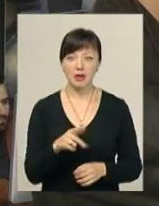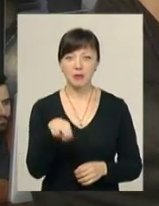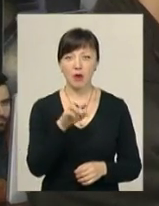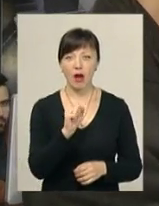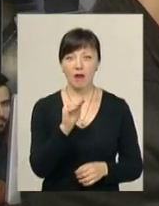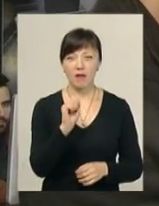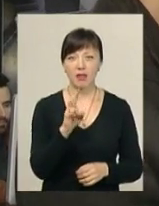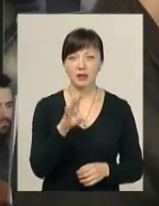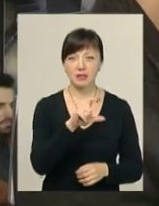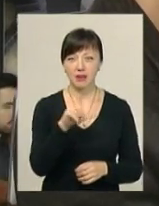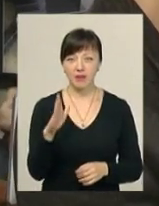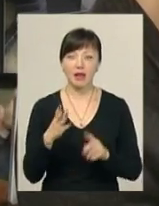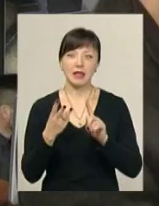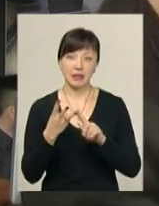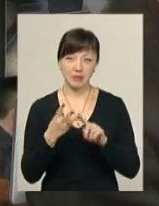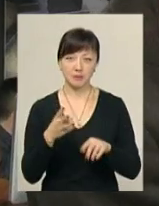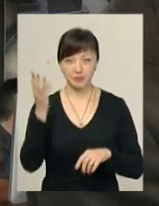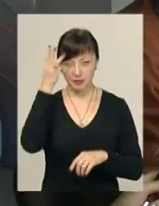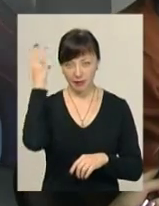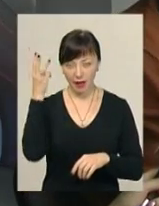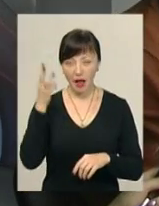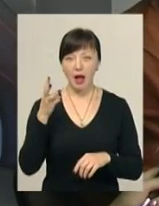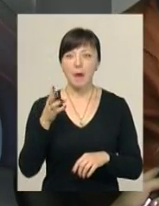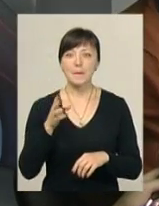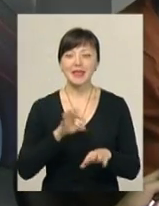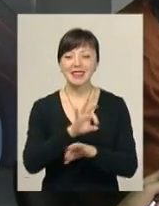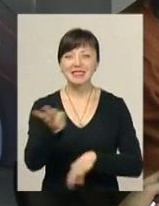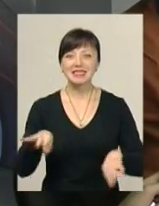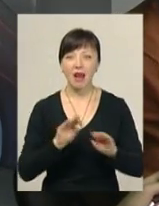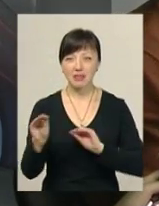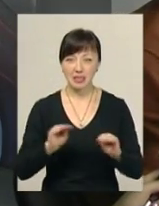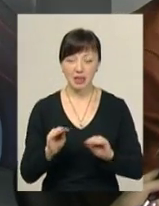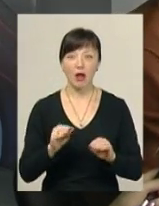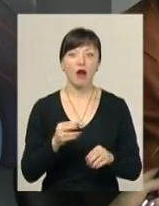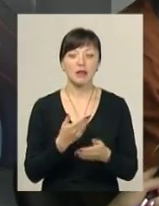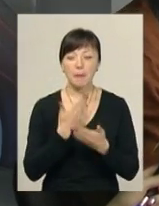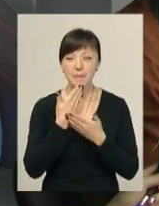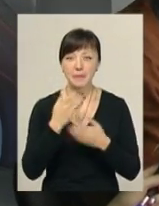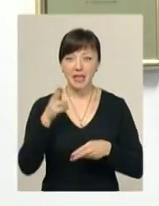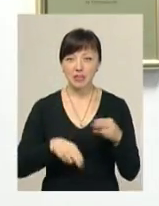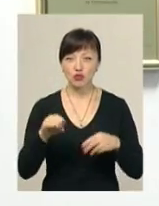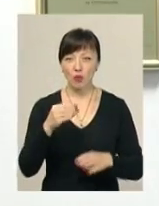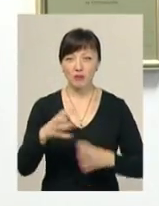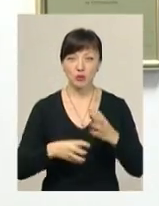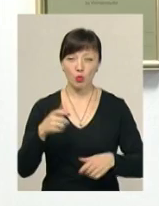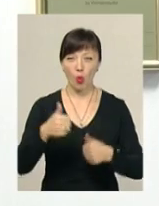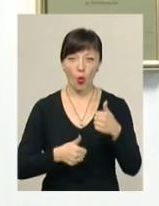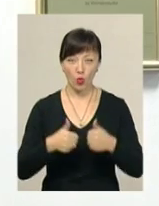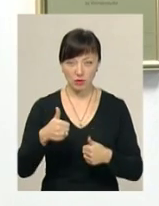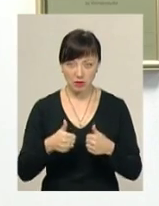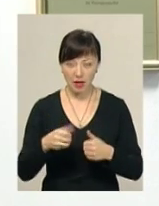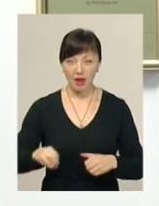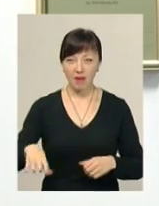та Сергій Шахрай – дизайнери із Хмельницького. Саме вони – одні з тих, хто наприкінці жовтня на міжнародному конкурсі «The